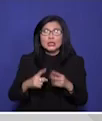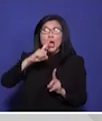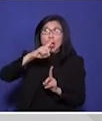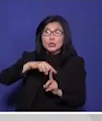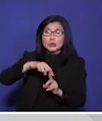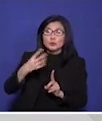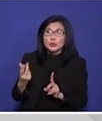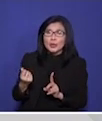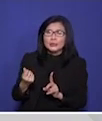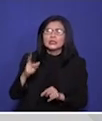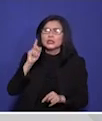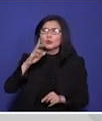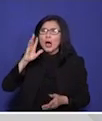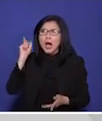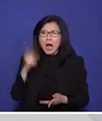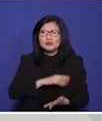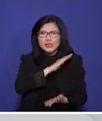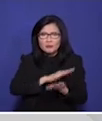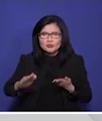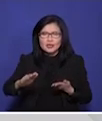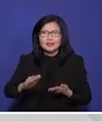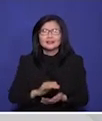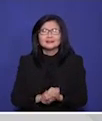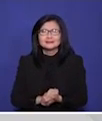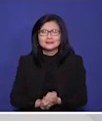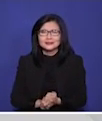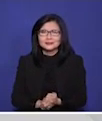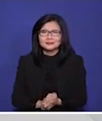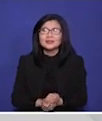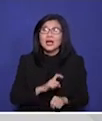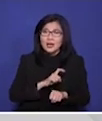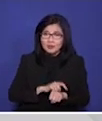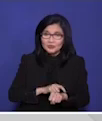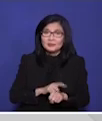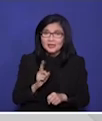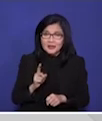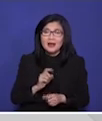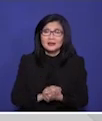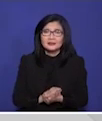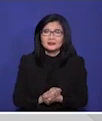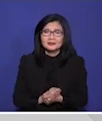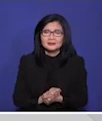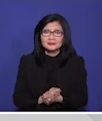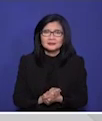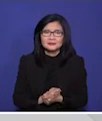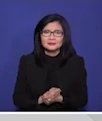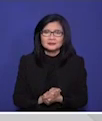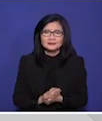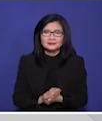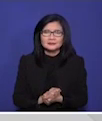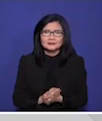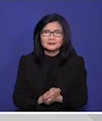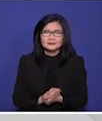yang harus kita habiskan di Indonesia ini waktunya masih ada akan dimanfaatkan cukup